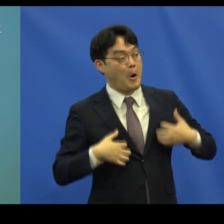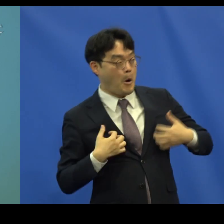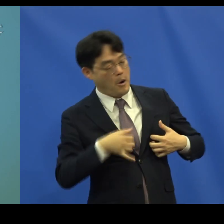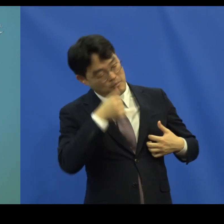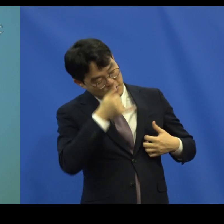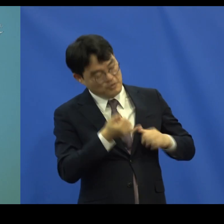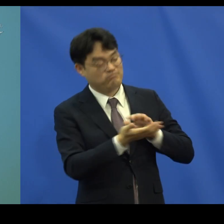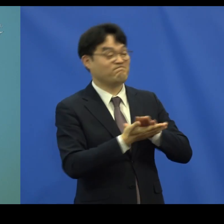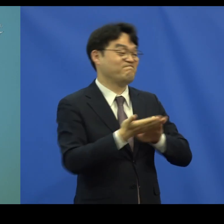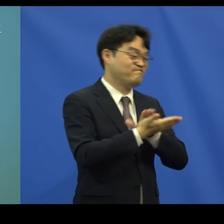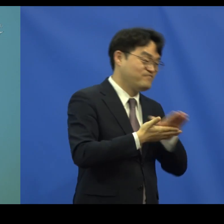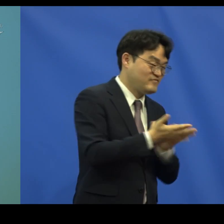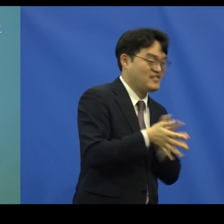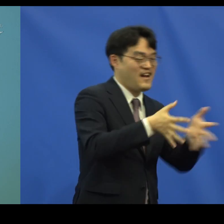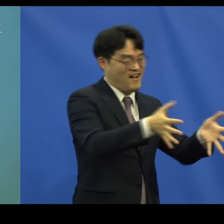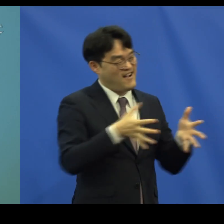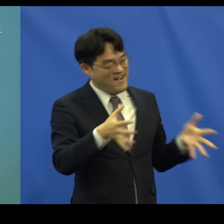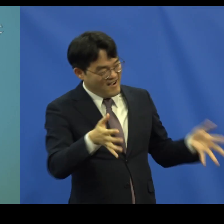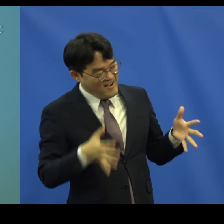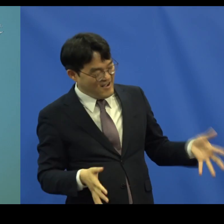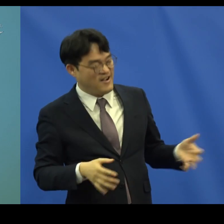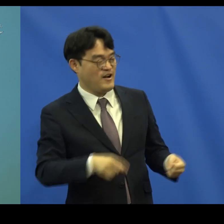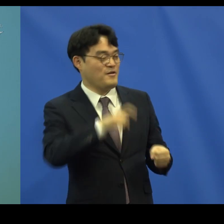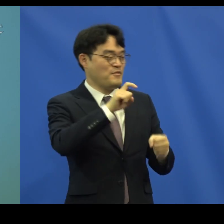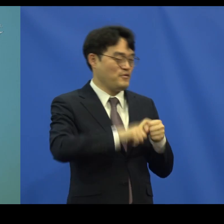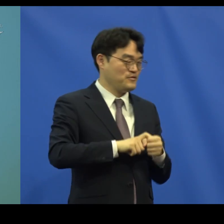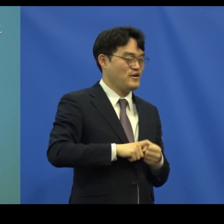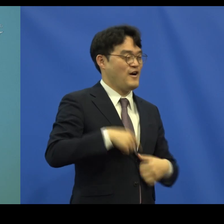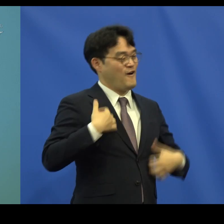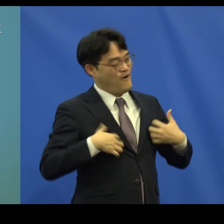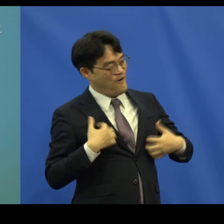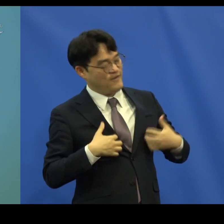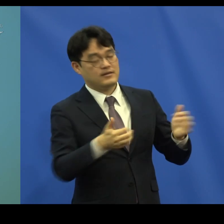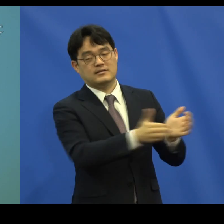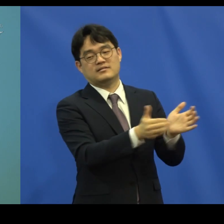활동도 하고, 그죠? 뭐 선교도 가고 이게 재밌는 거잖아요.